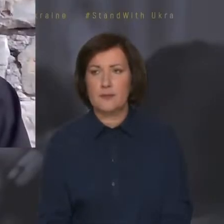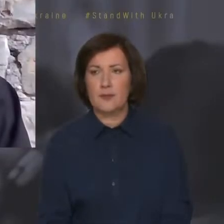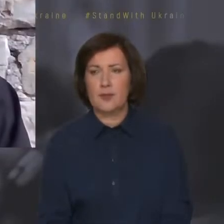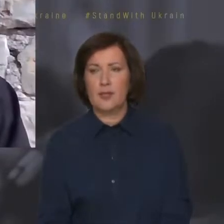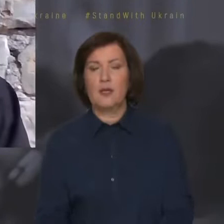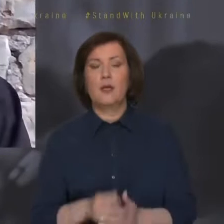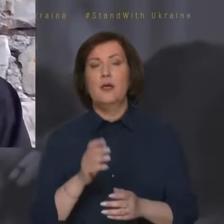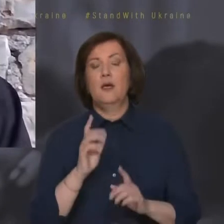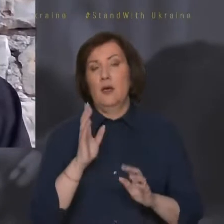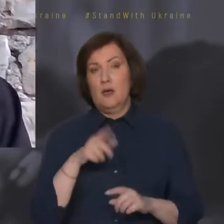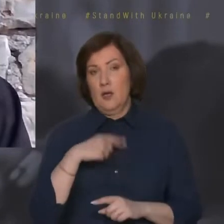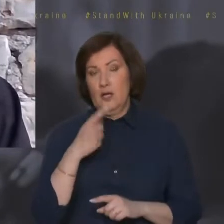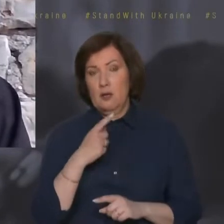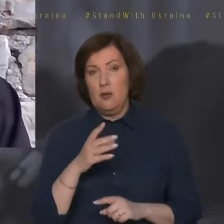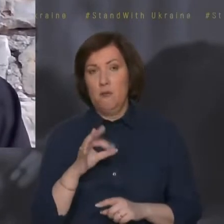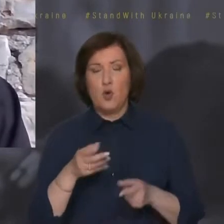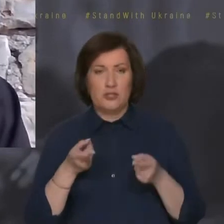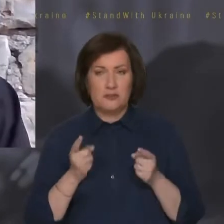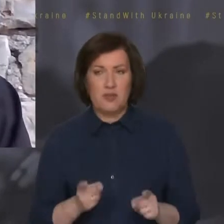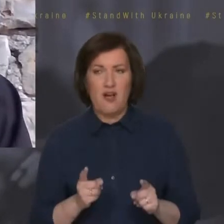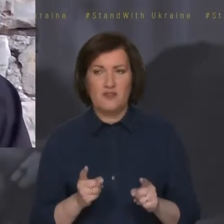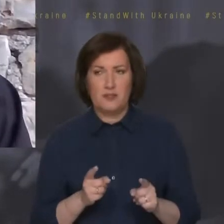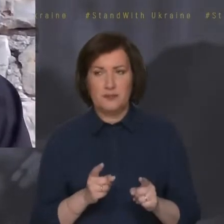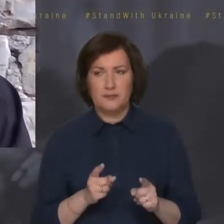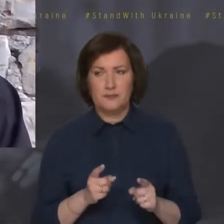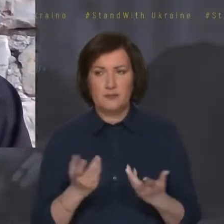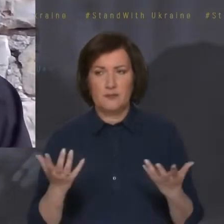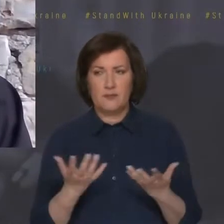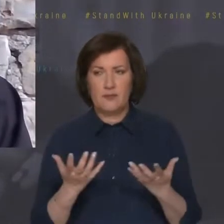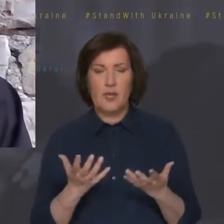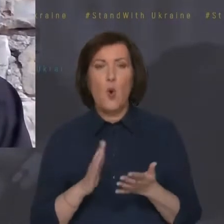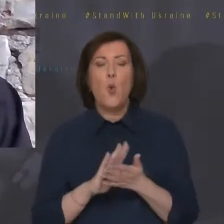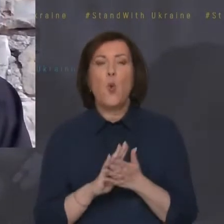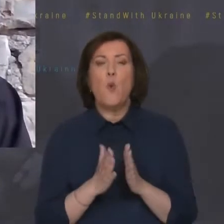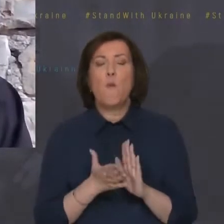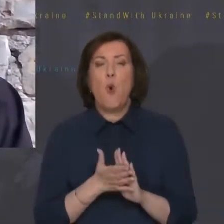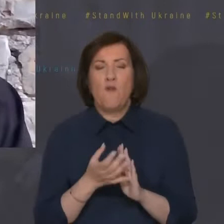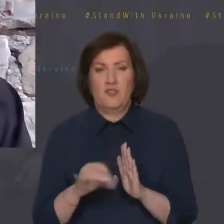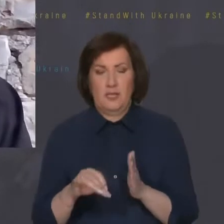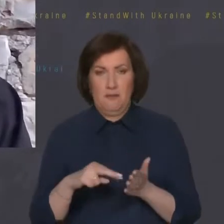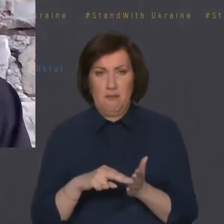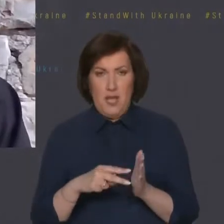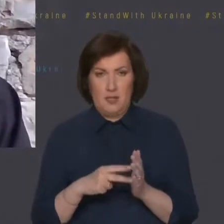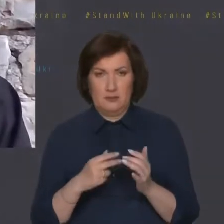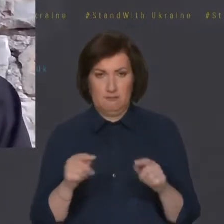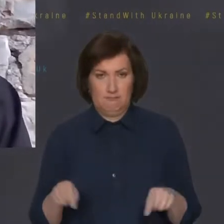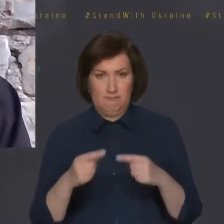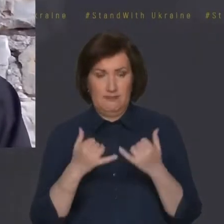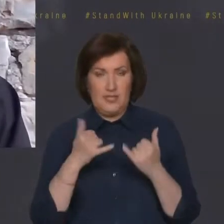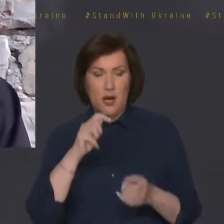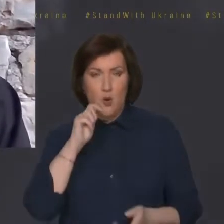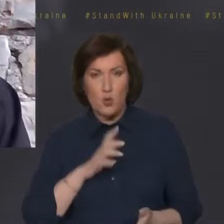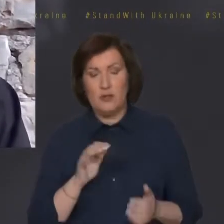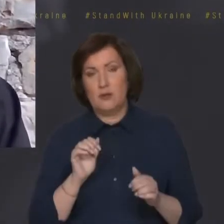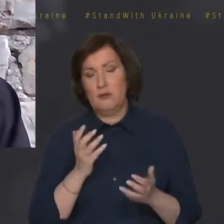Якщо ми будемо казати про якийсь умовний план Маршалла 2 для України, то, напевне, це